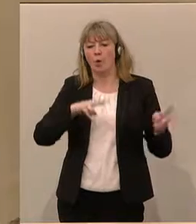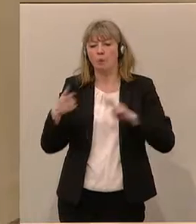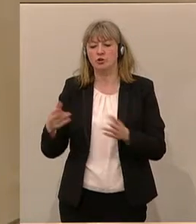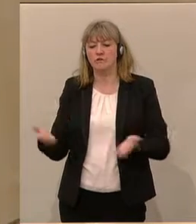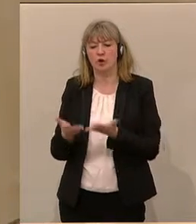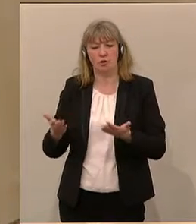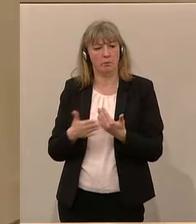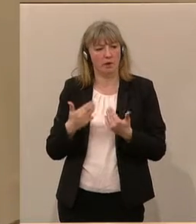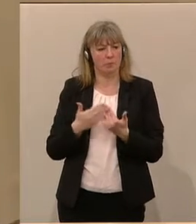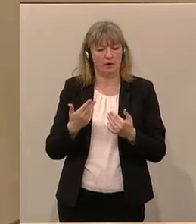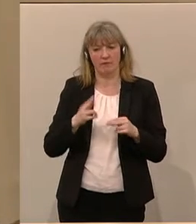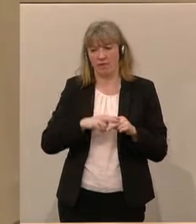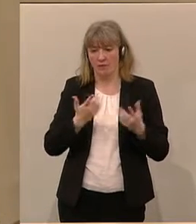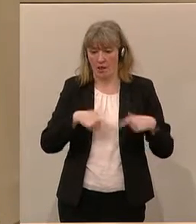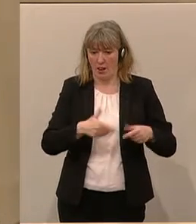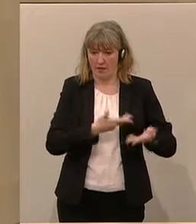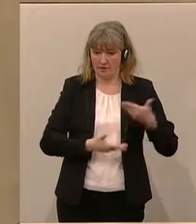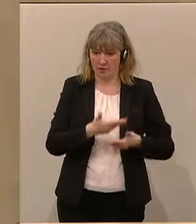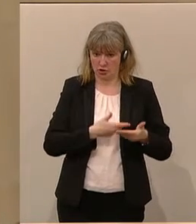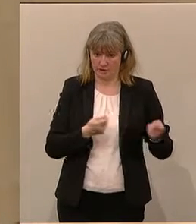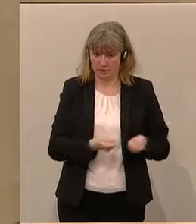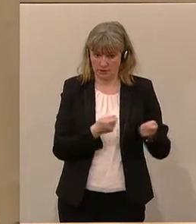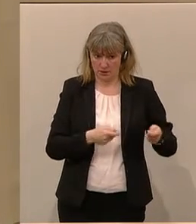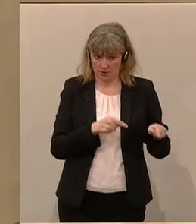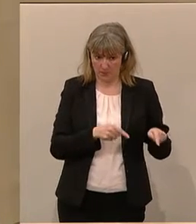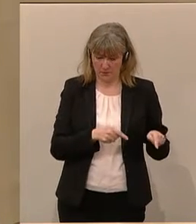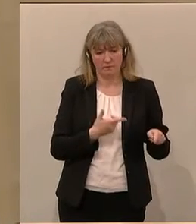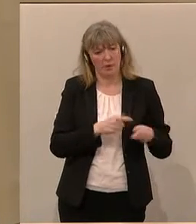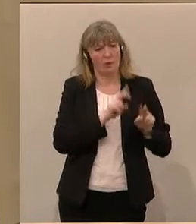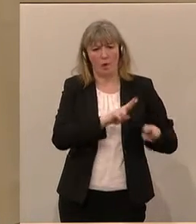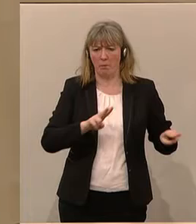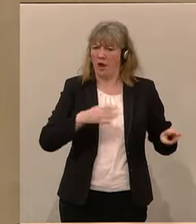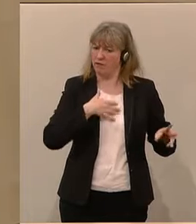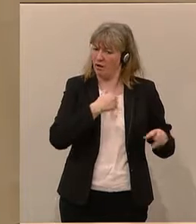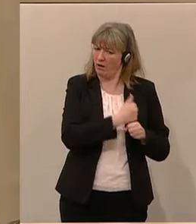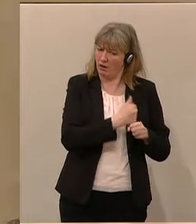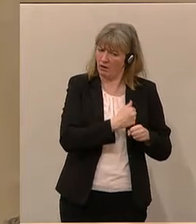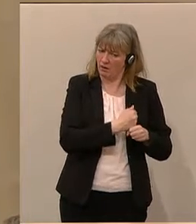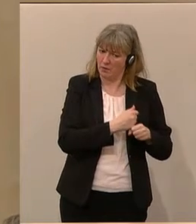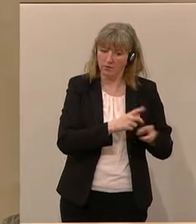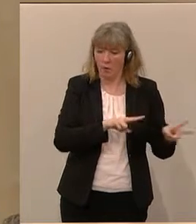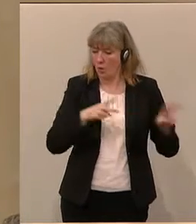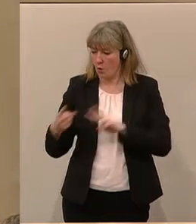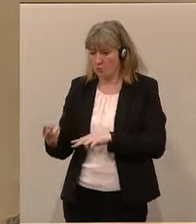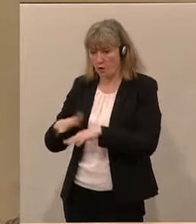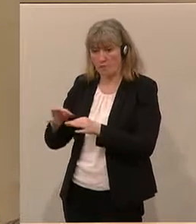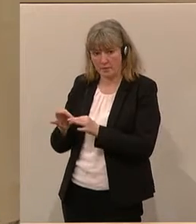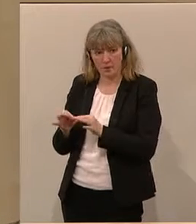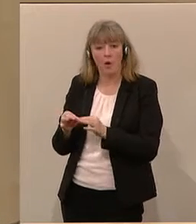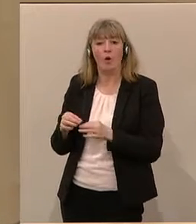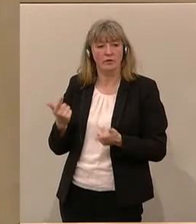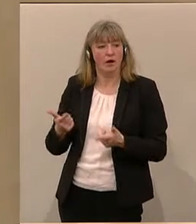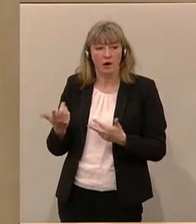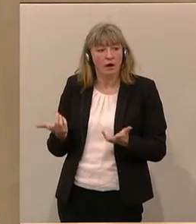also wenn ein Landwirtschaftsbetrieb konventionell geführt wird, dass der dann umsteigt auf Bio. Hier gibt es